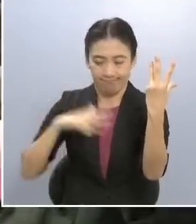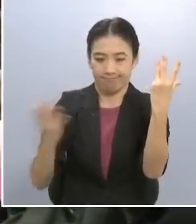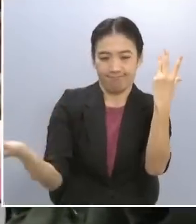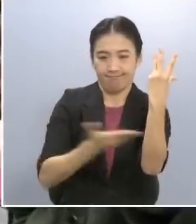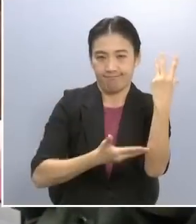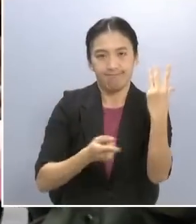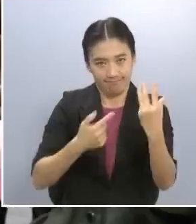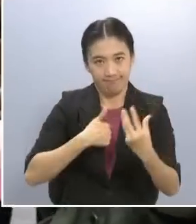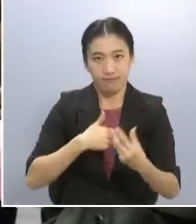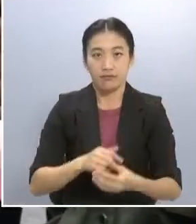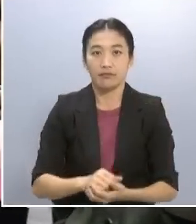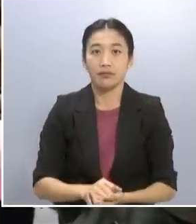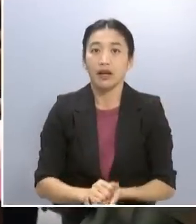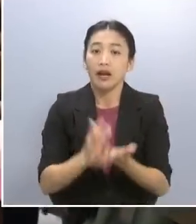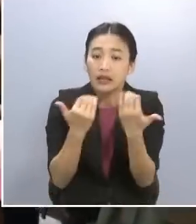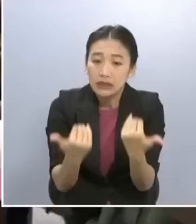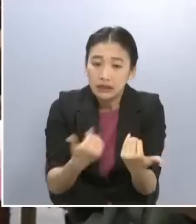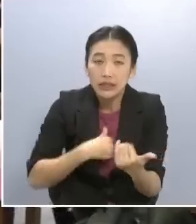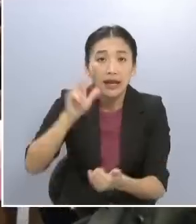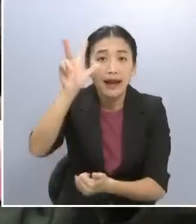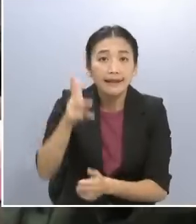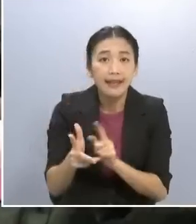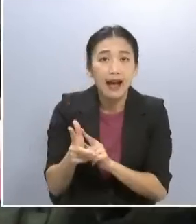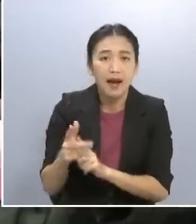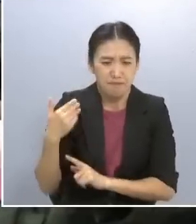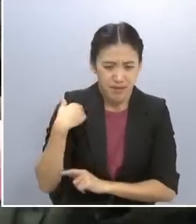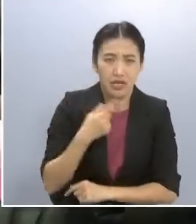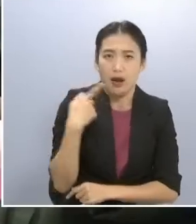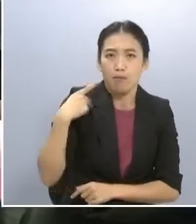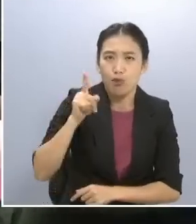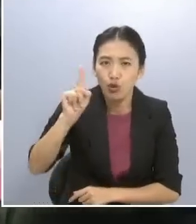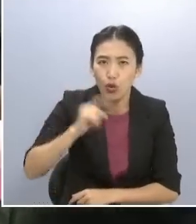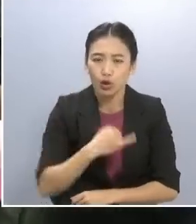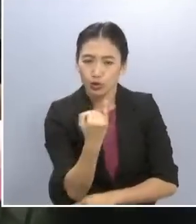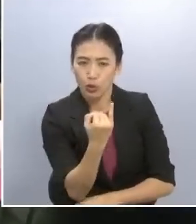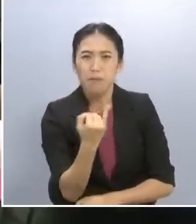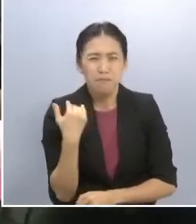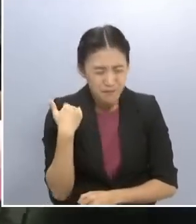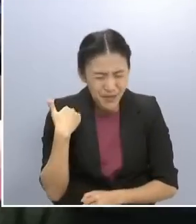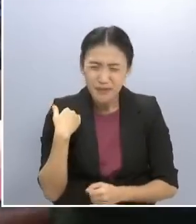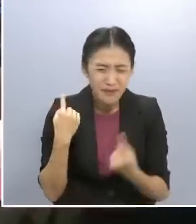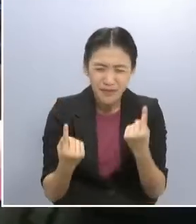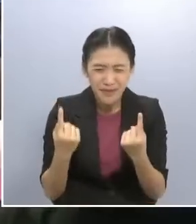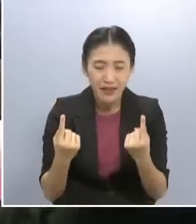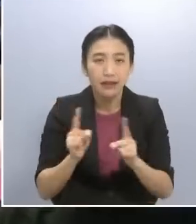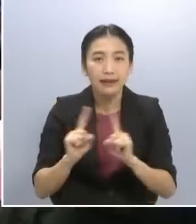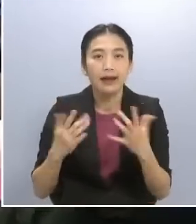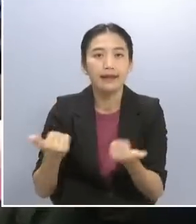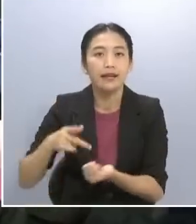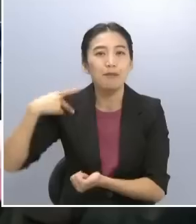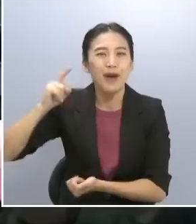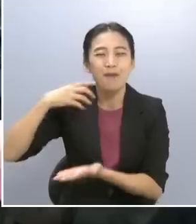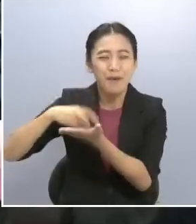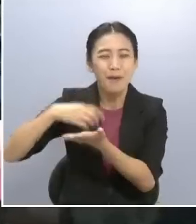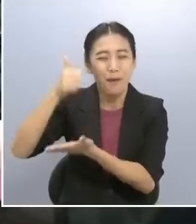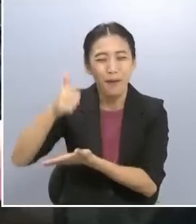ามว่าทำไมพูดถึงแต่ประโยชน์ไม่พูดถึงโทษมันเป็นหนักกระบาลคนที่ได้ประโยชน์ไงแล้วมันผิดตรงไหนที่ผมพูด